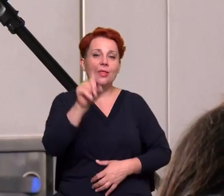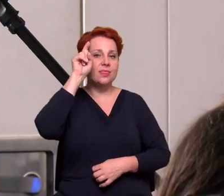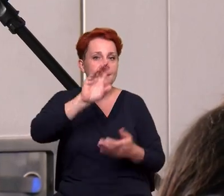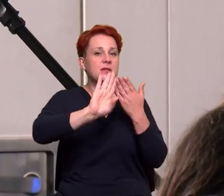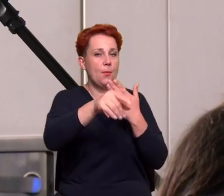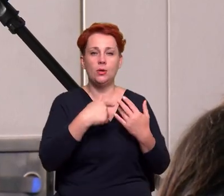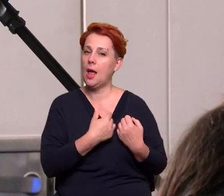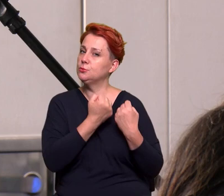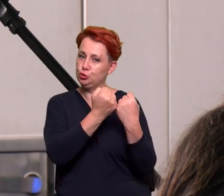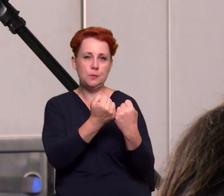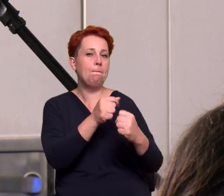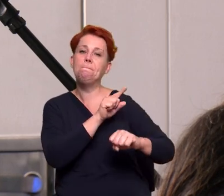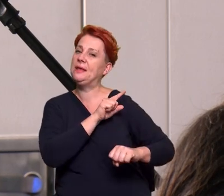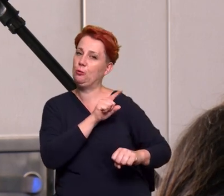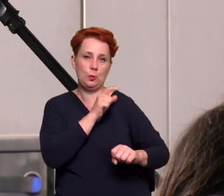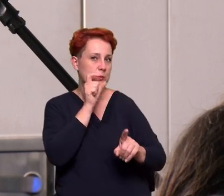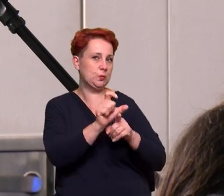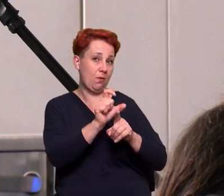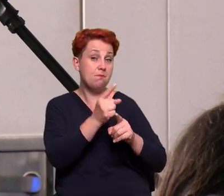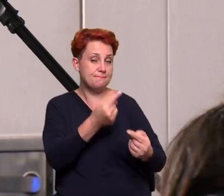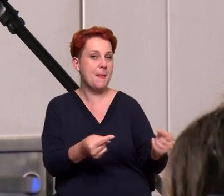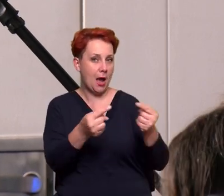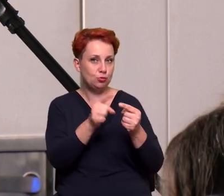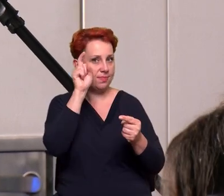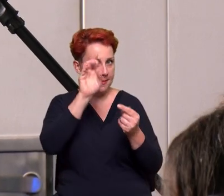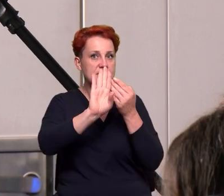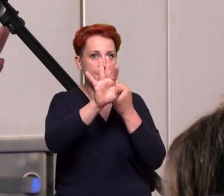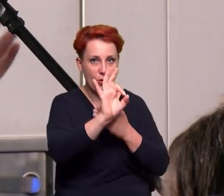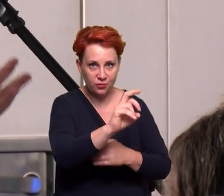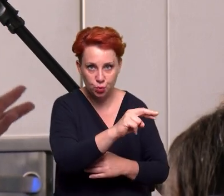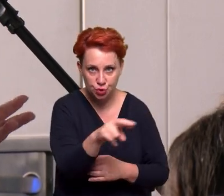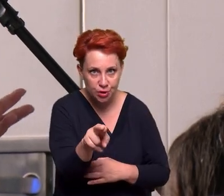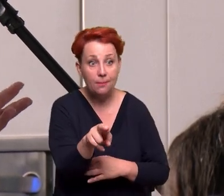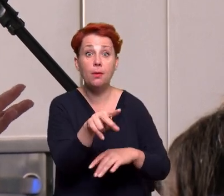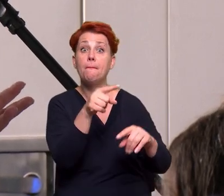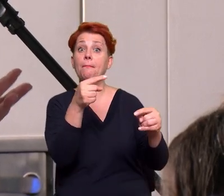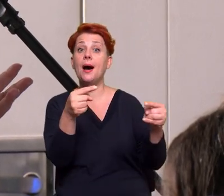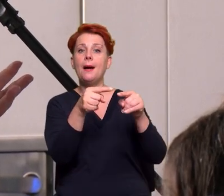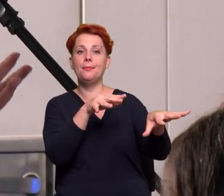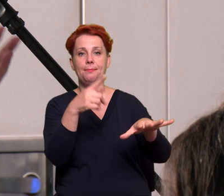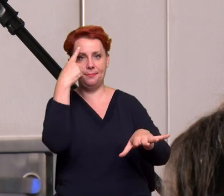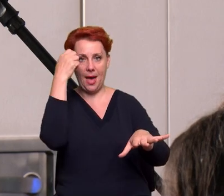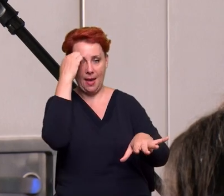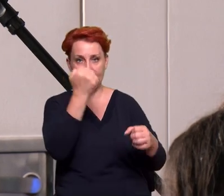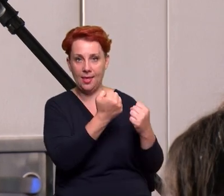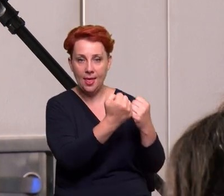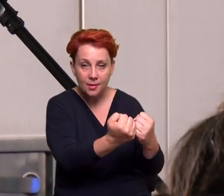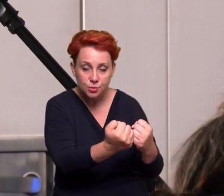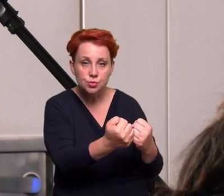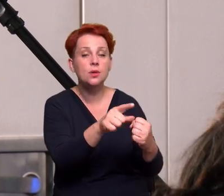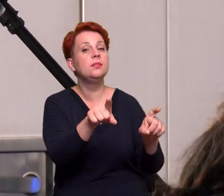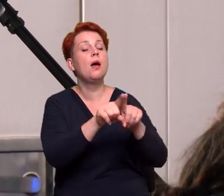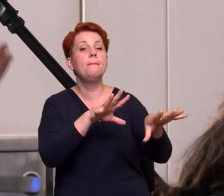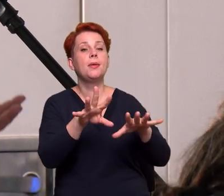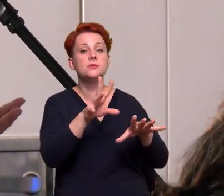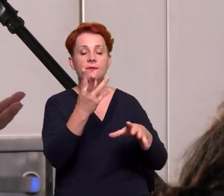bym broniła tego określenia, bo ono właśnie w tym kontekście miejsca pamięci, które jest jednocześnie jakby miejscem